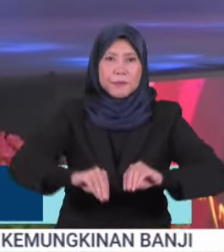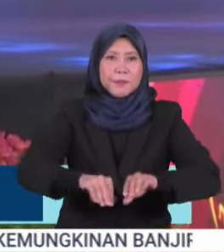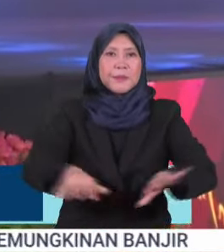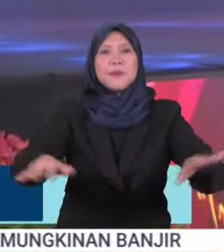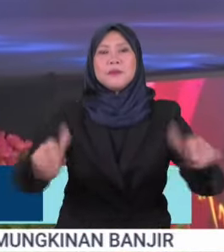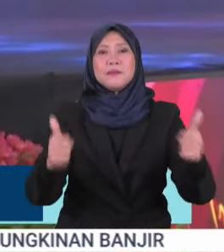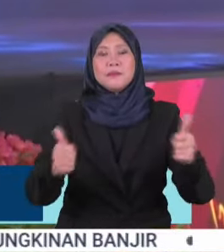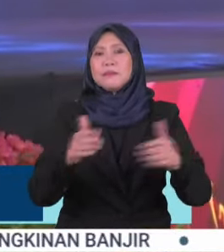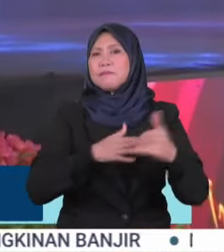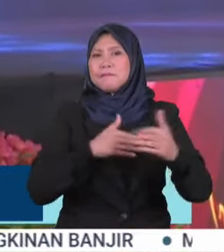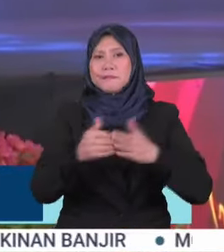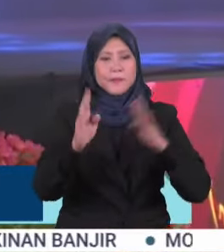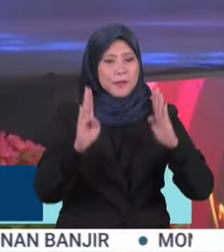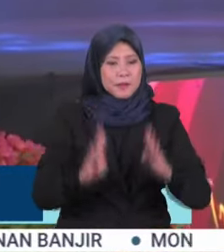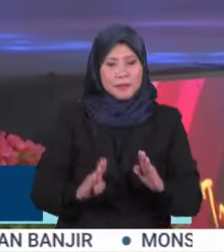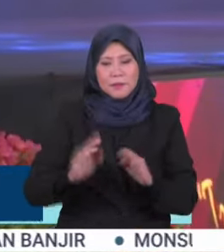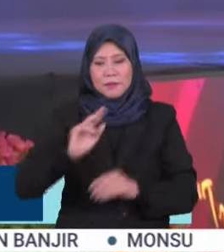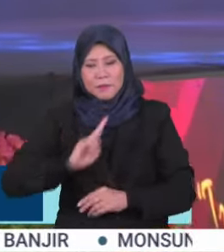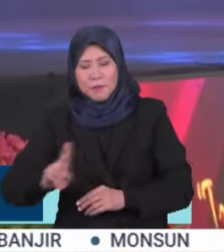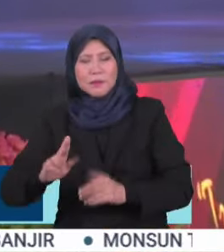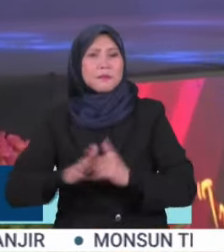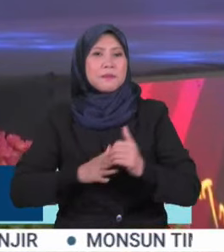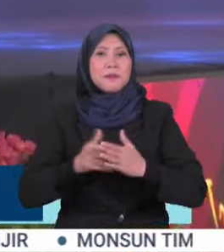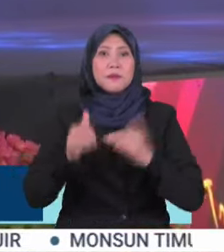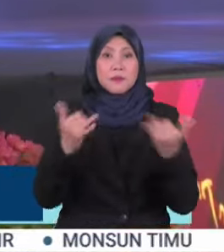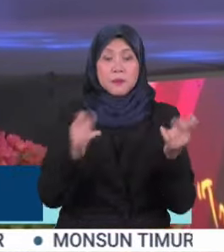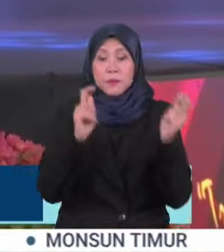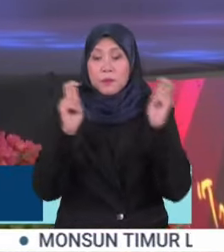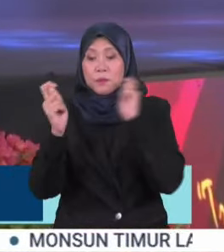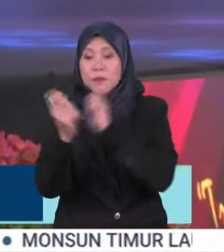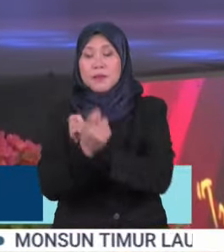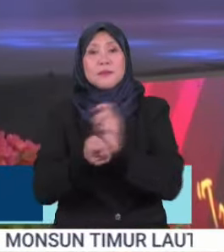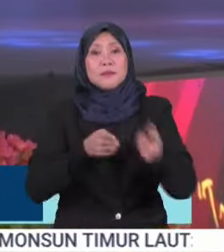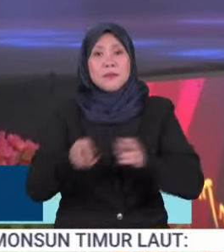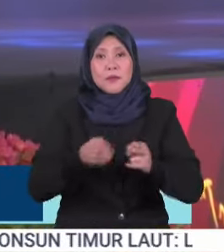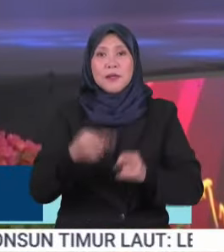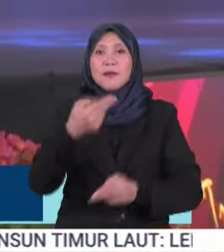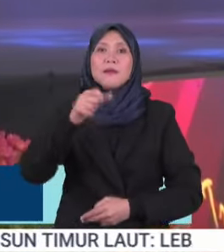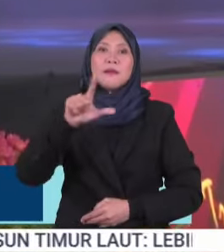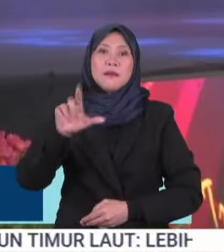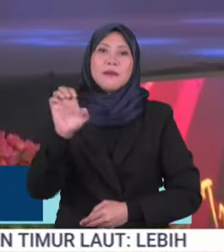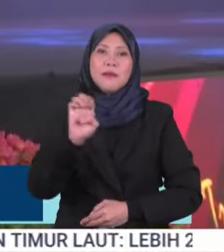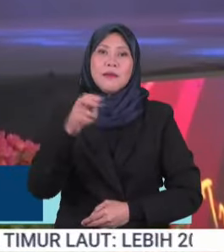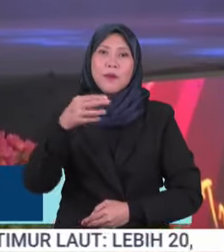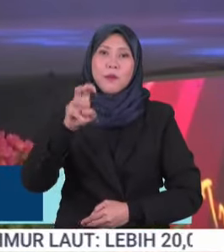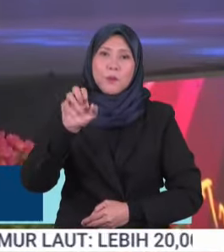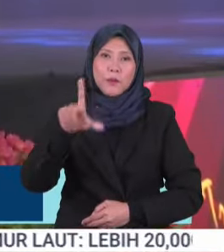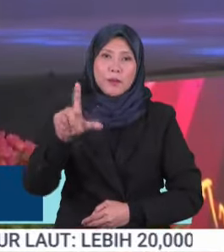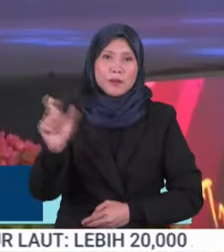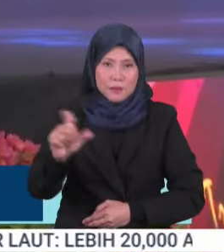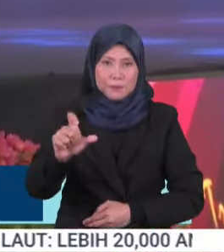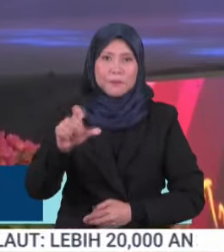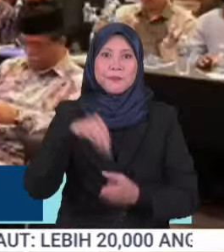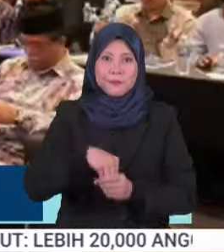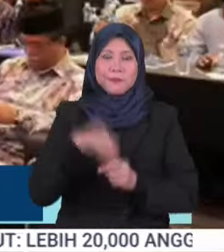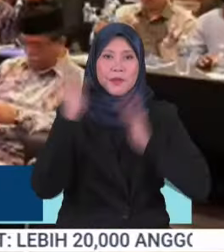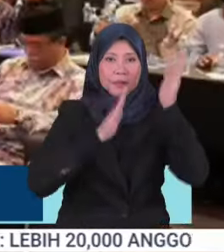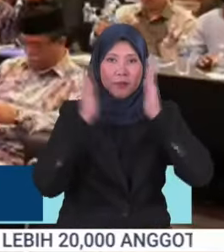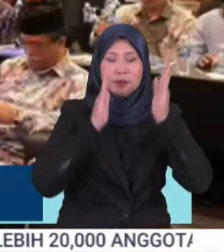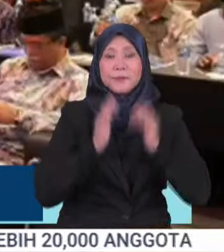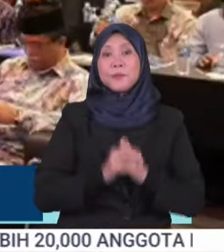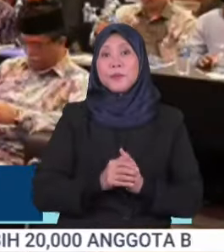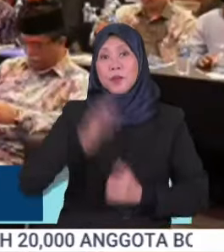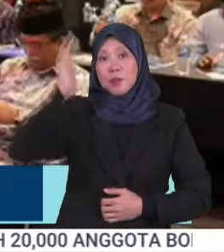masyarakat tanpa mengira kaum dan agama sekaligus mentransformasikan pengurusan hal ehwal Islam di negara ini.